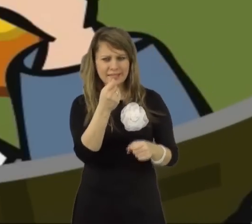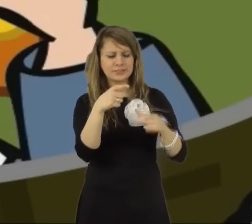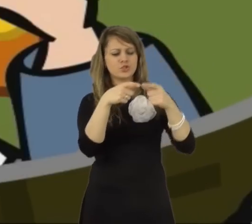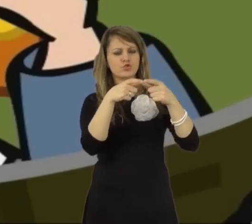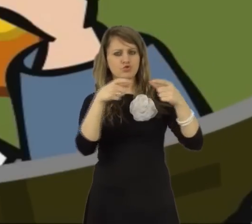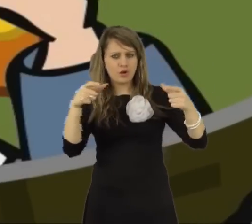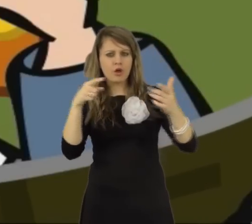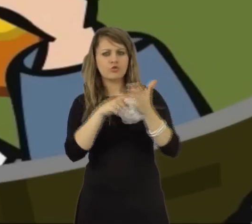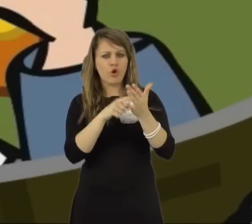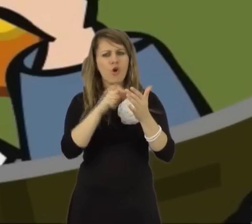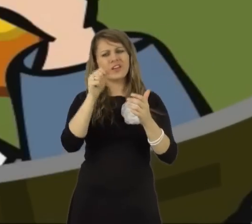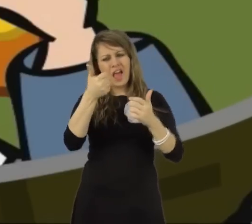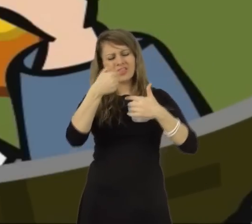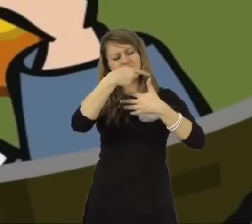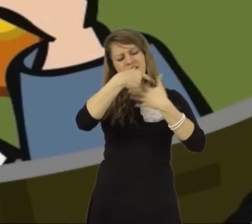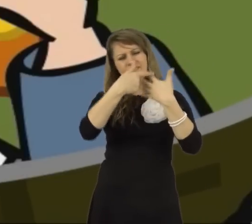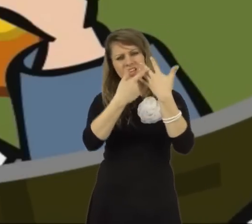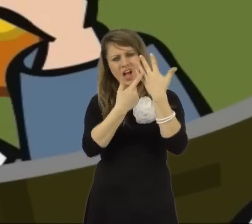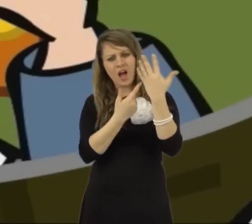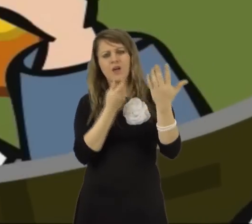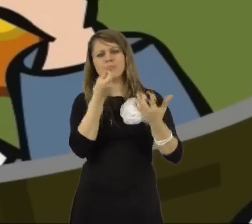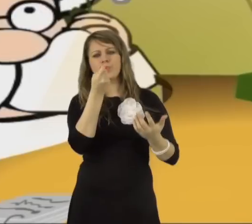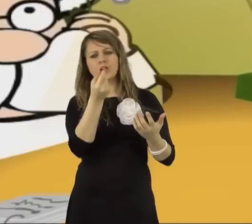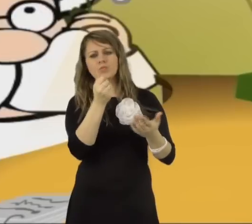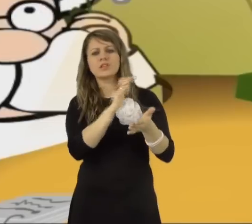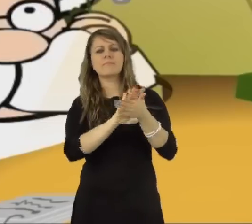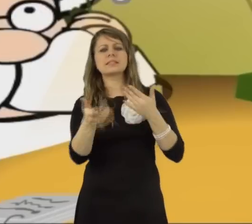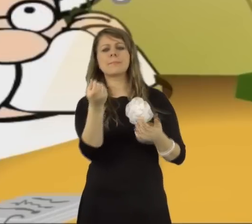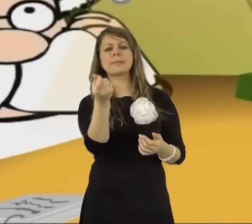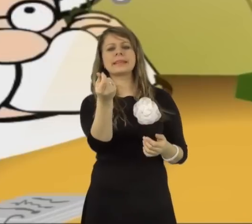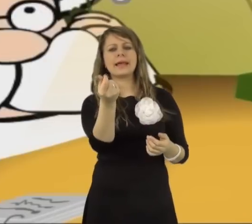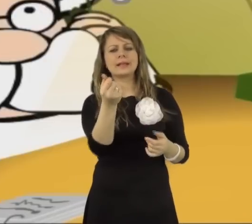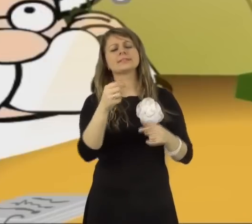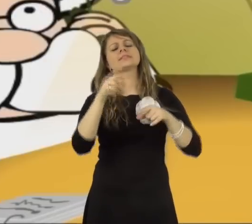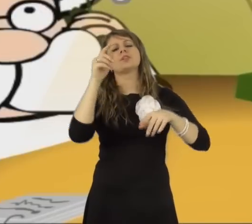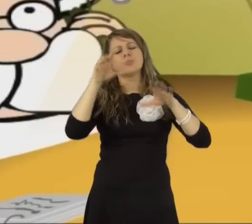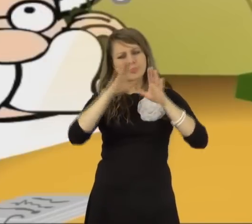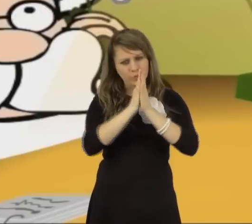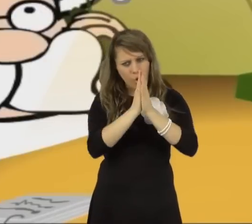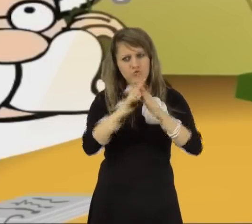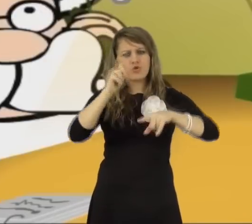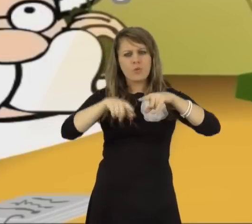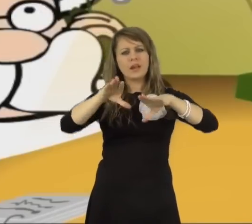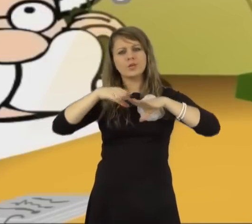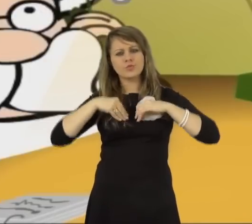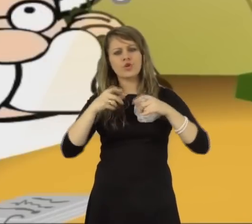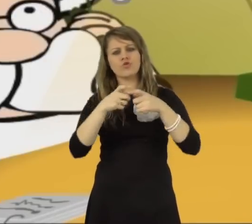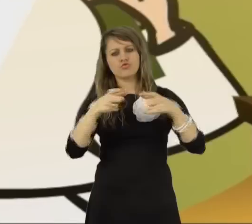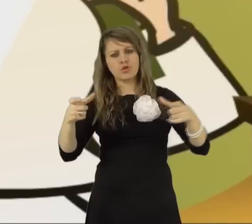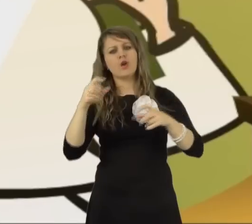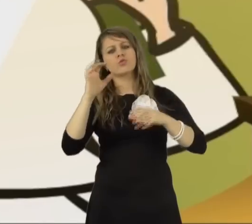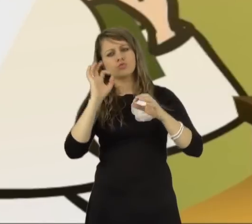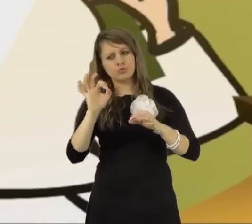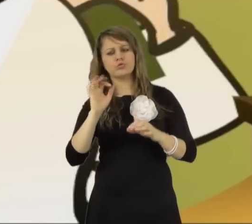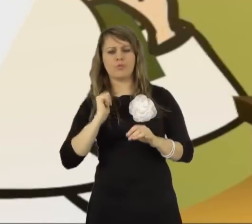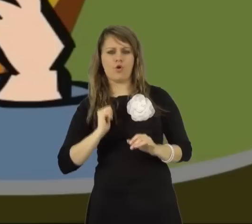jest jedną z form tak zwanych płatności bezgotówkowych. Możesz spokojnie przyjąć czek. Znasz tego klienta, który chce